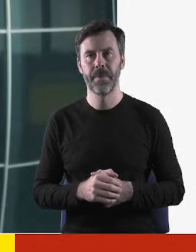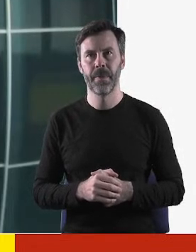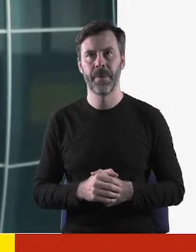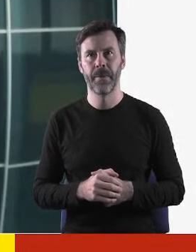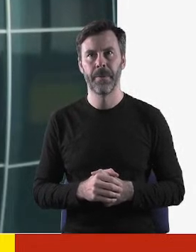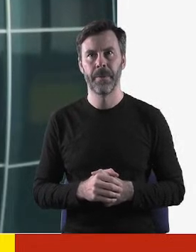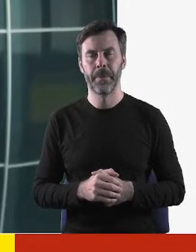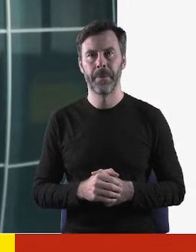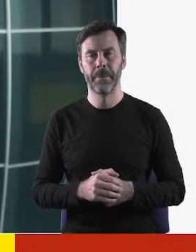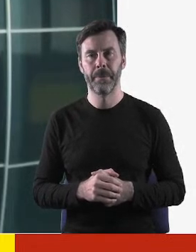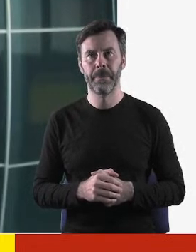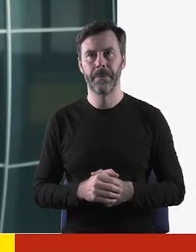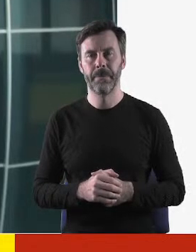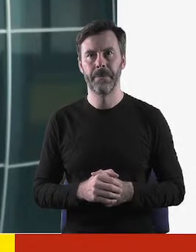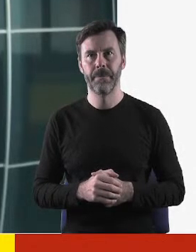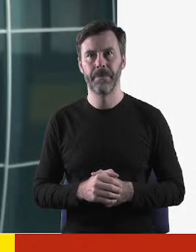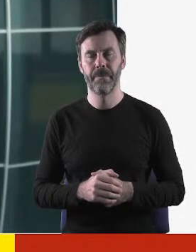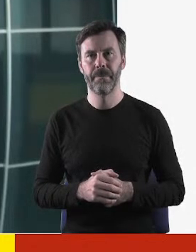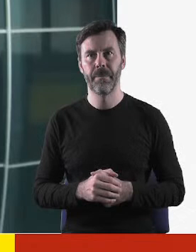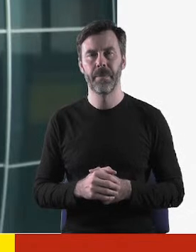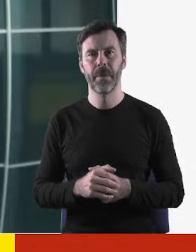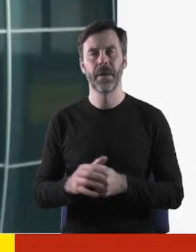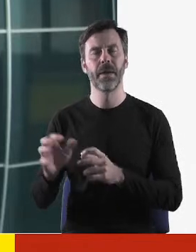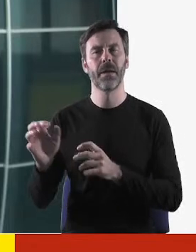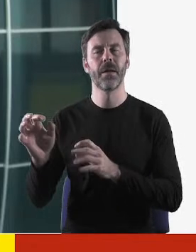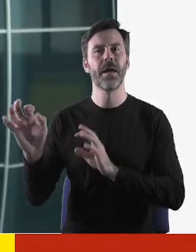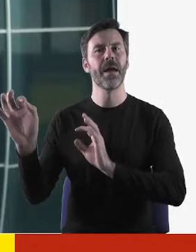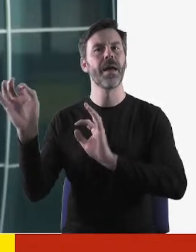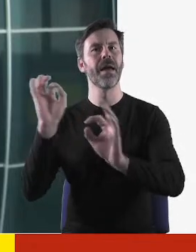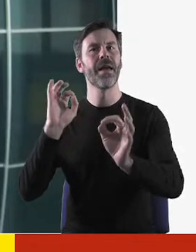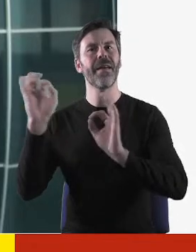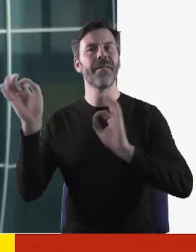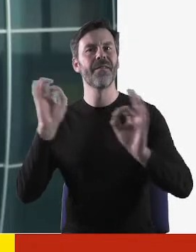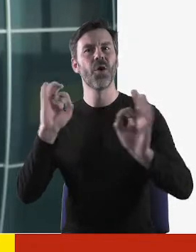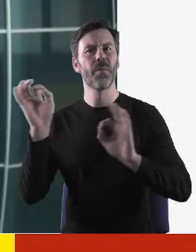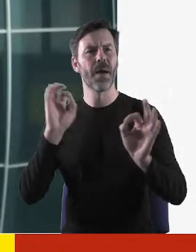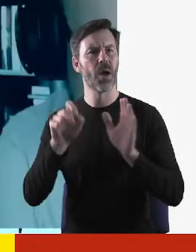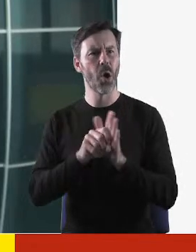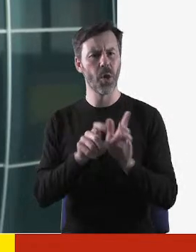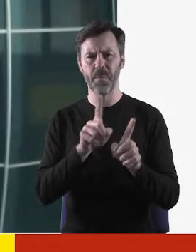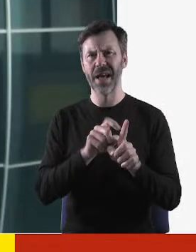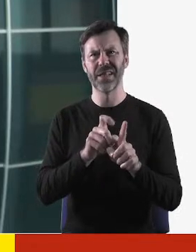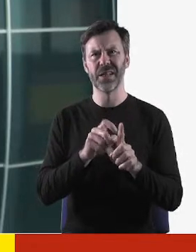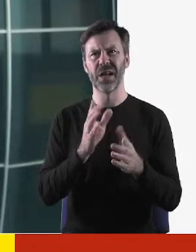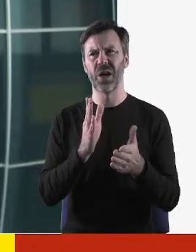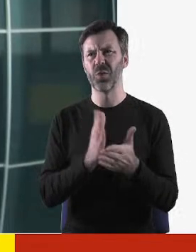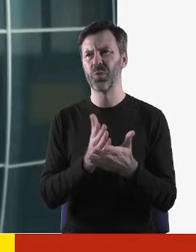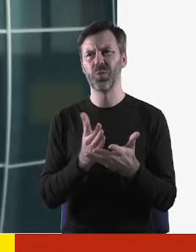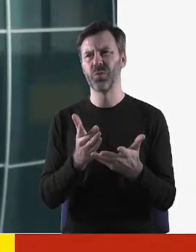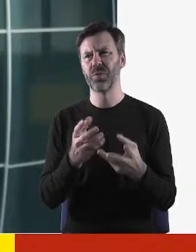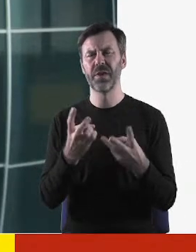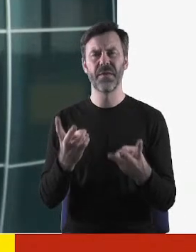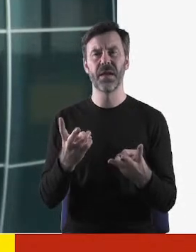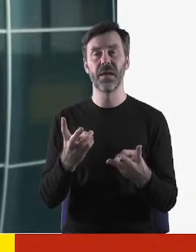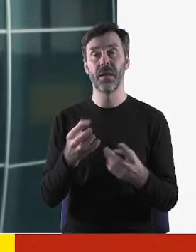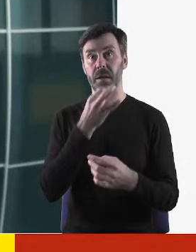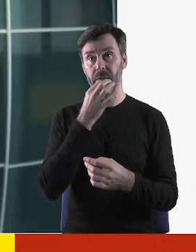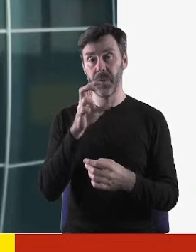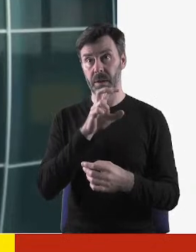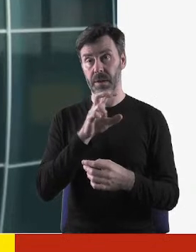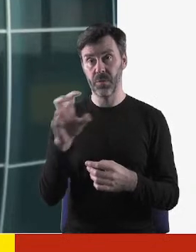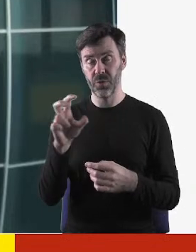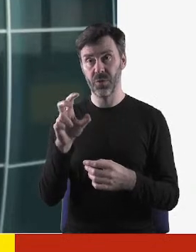ona była, jest troszeczkę nieaktualna, w sensie takiej, że mówimy o początku października. Chciałem się dowiedzieć, czy został rozwiązany